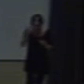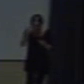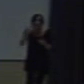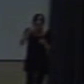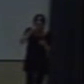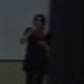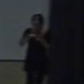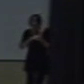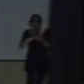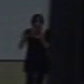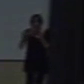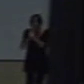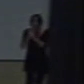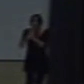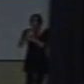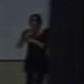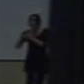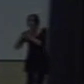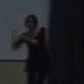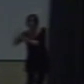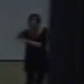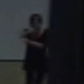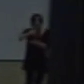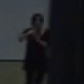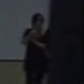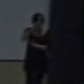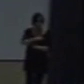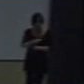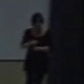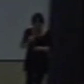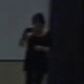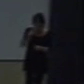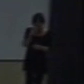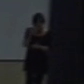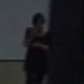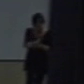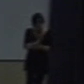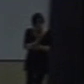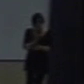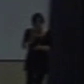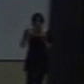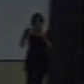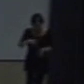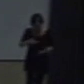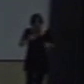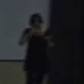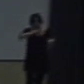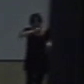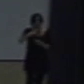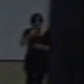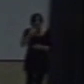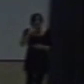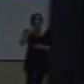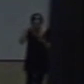algú que parlés anglès, doncs que es posés en contacte amb ell. Això passa molt, això és la corresponsal d'Orient Mitjà del Washington Post, dient que estava precisament intentant cobrir Síria des de